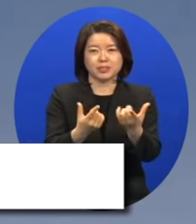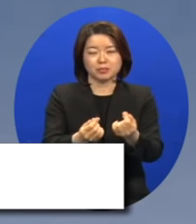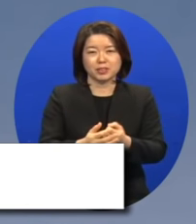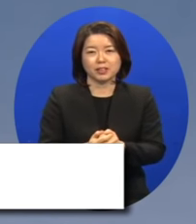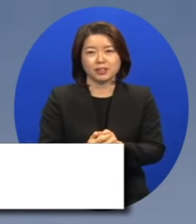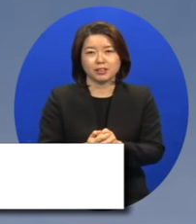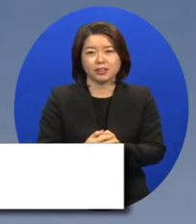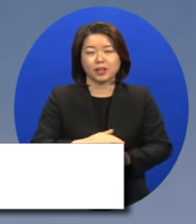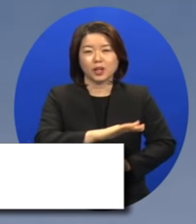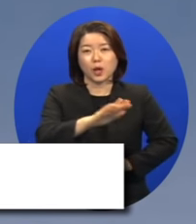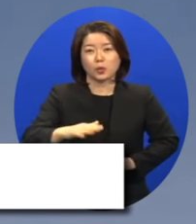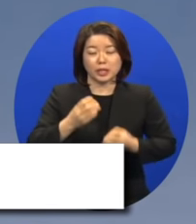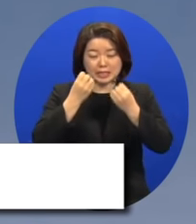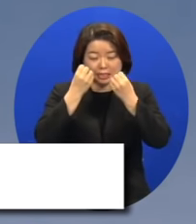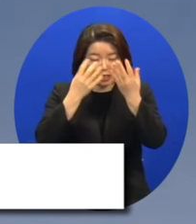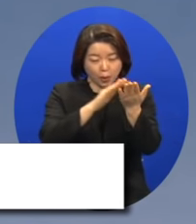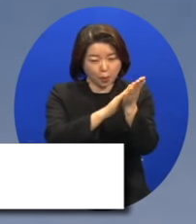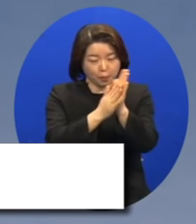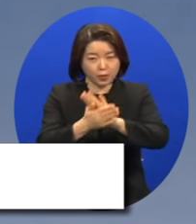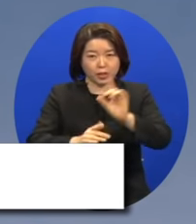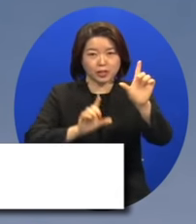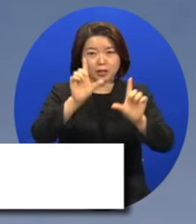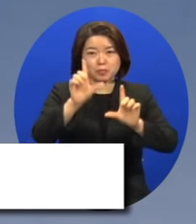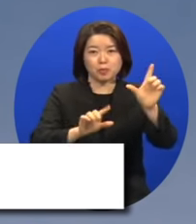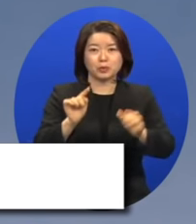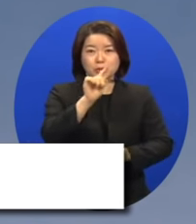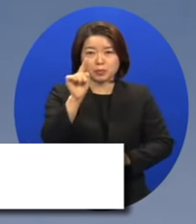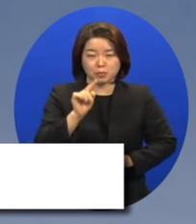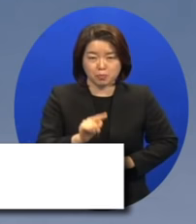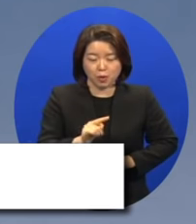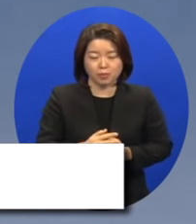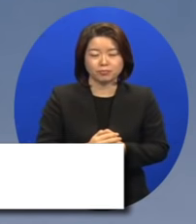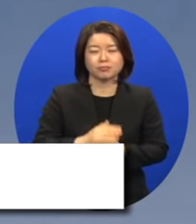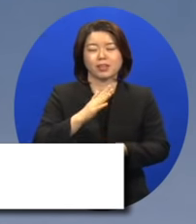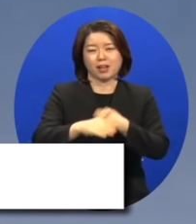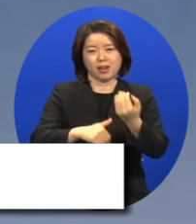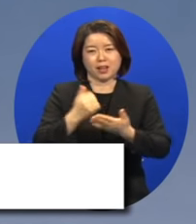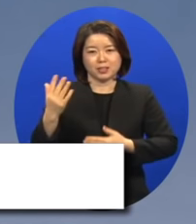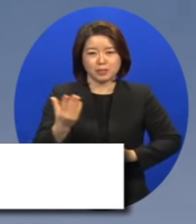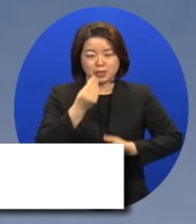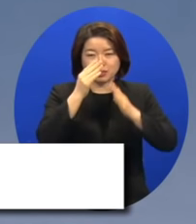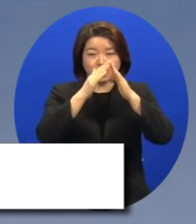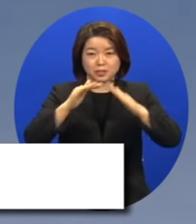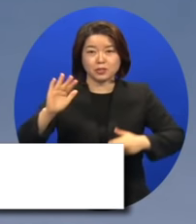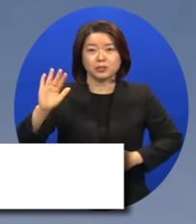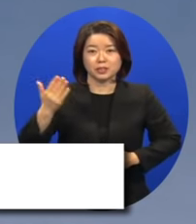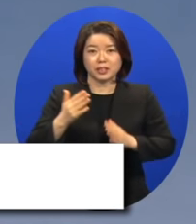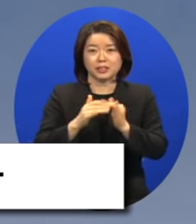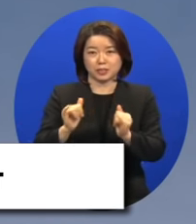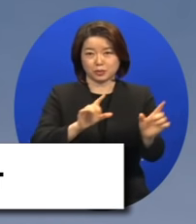새롭게변화된우리의모습은 하나님의성전으로서살아가는것입니다.